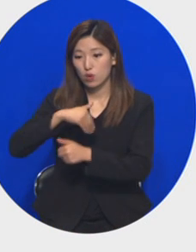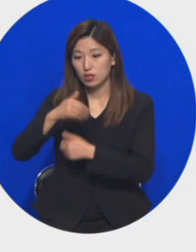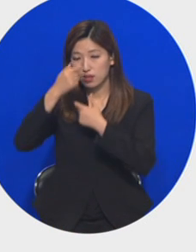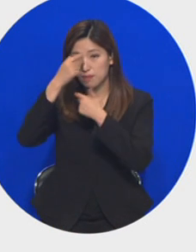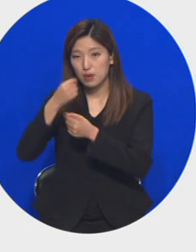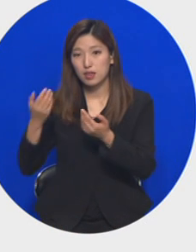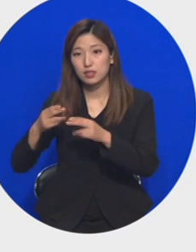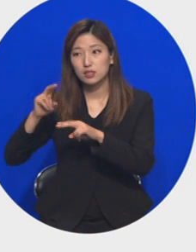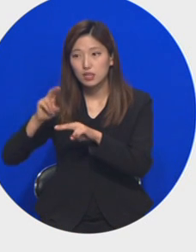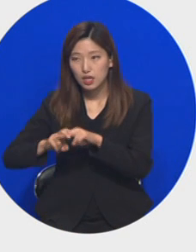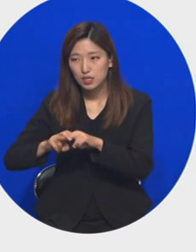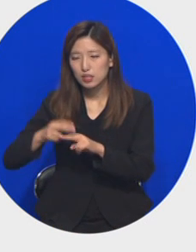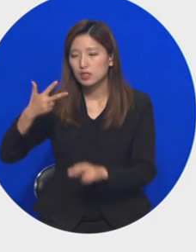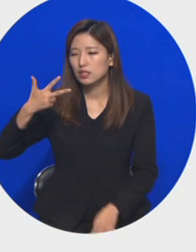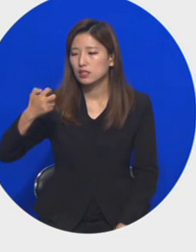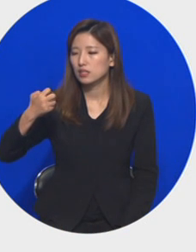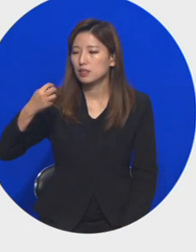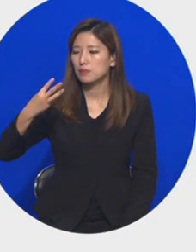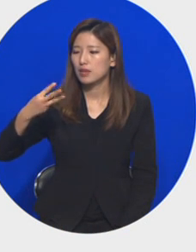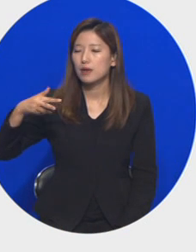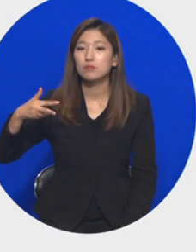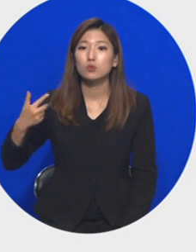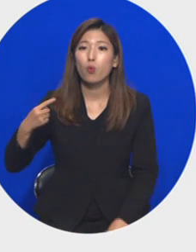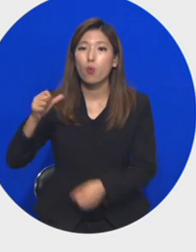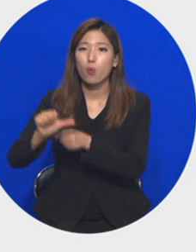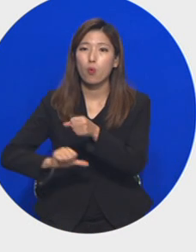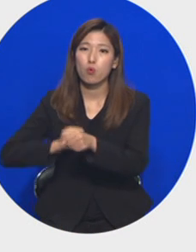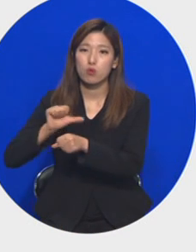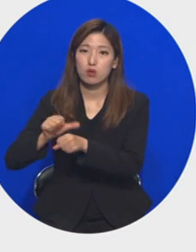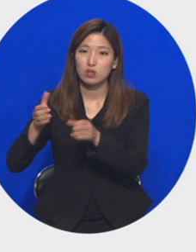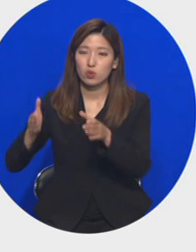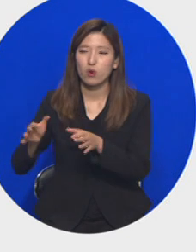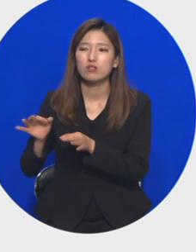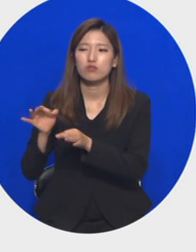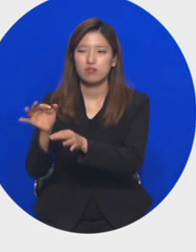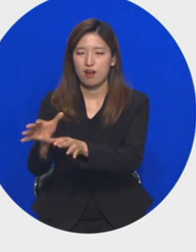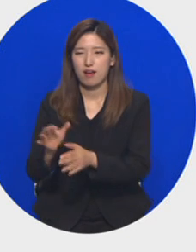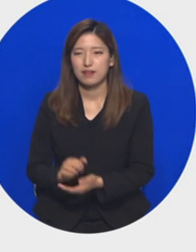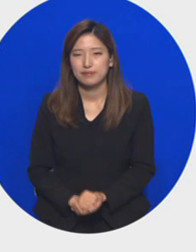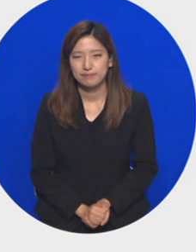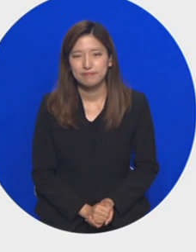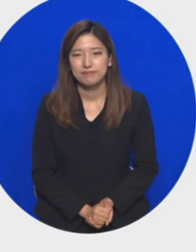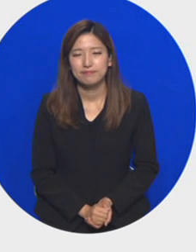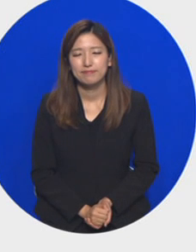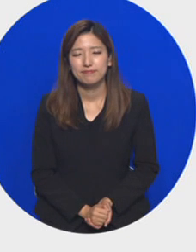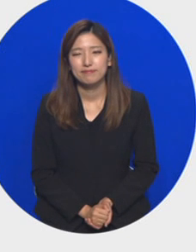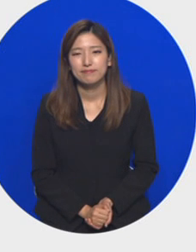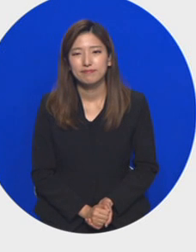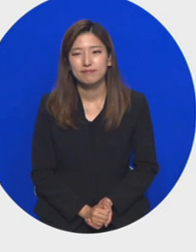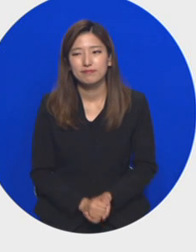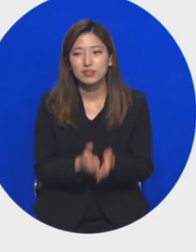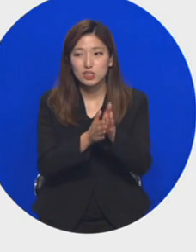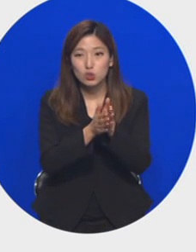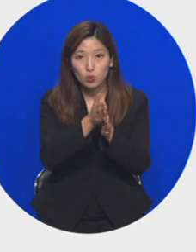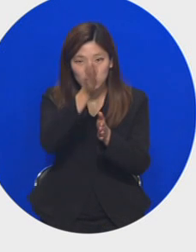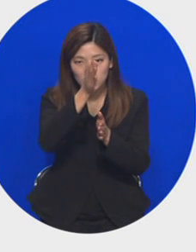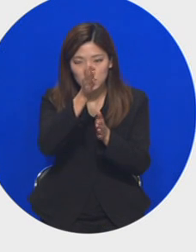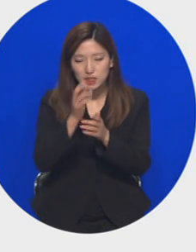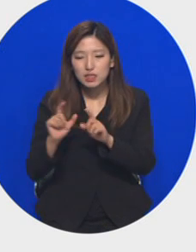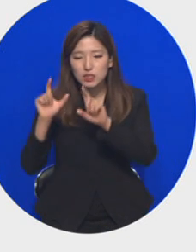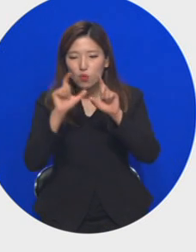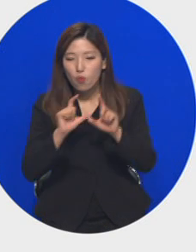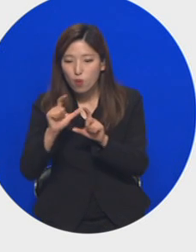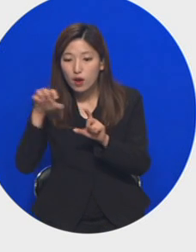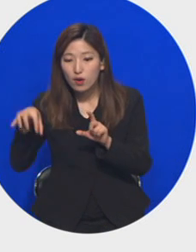1000억원을 투입합니다 이를 통해 일자리 659,000원 를 창출한다는 계획입니다 도시공간 생활 인프라를